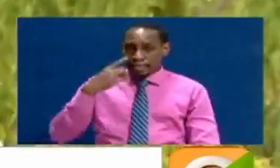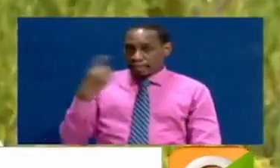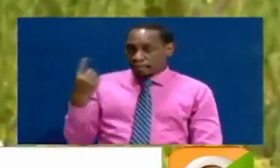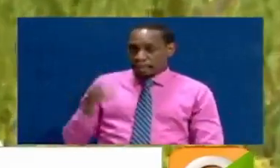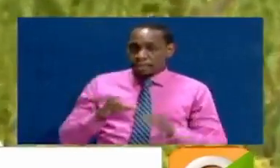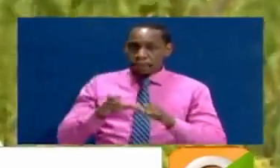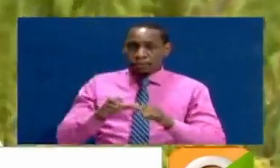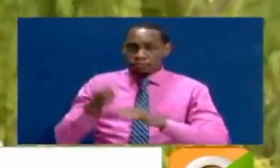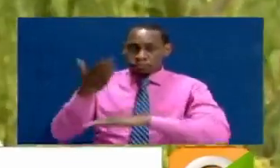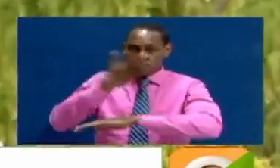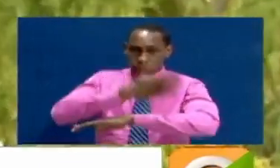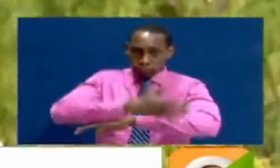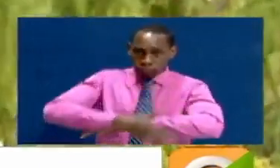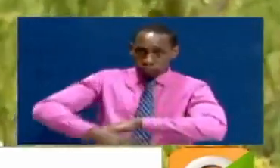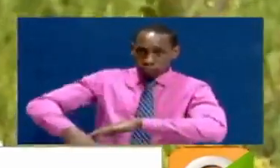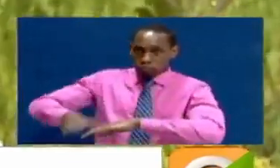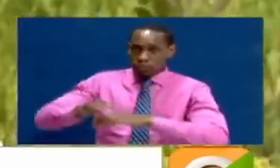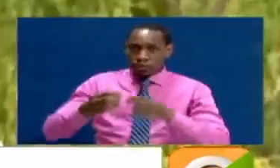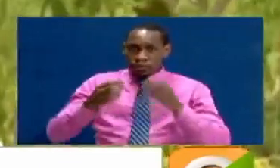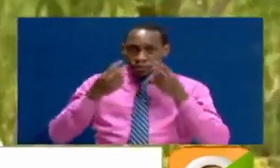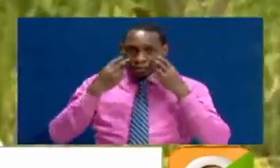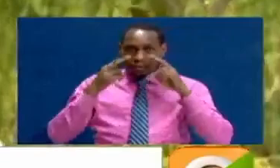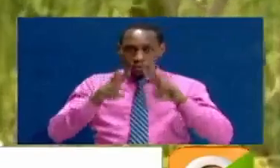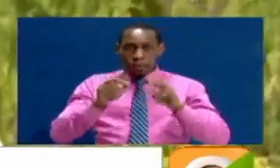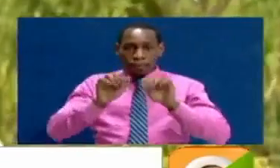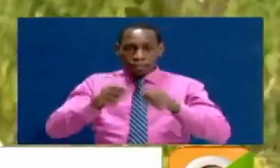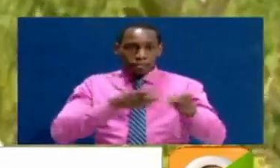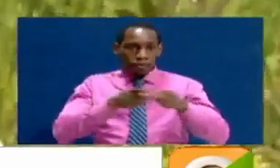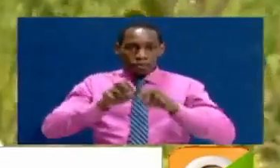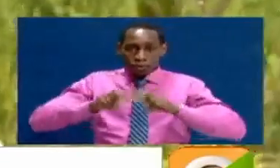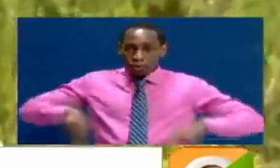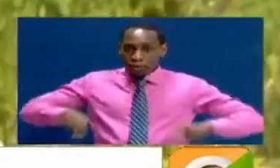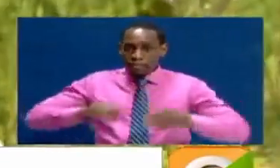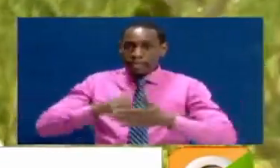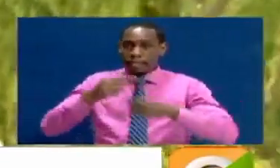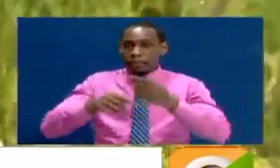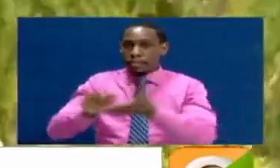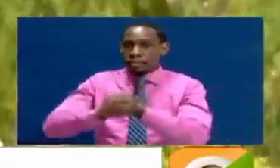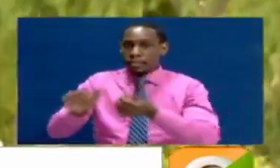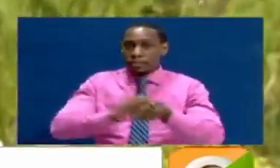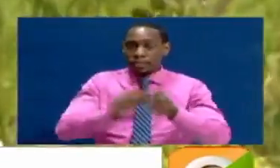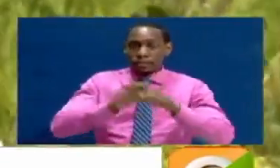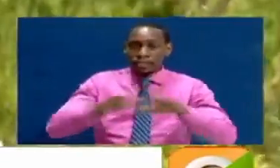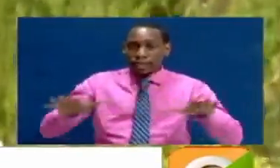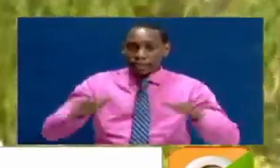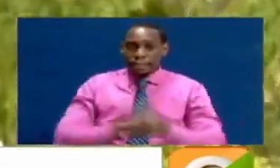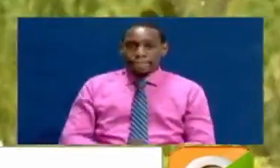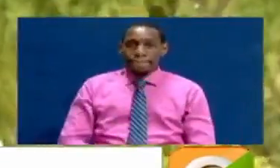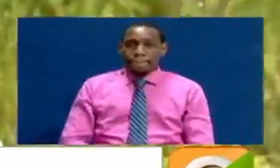wanalazimika kukesha usiku na mchana ili kuadhibiti nzige hawa wanaoendelea kuharibu mashamba yao.